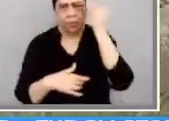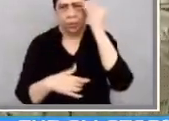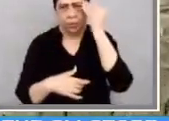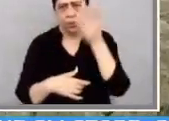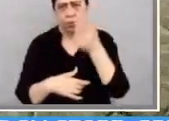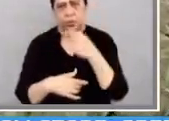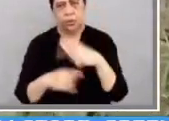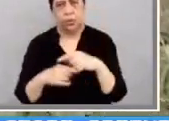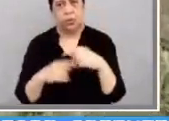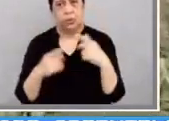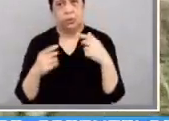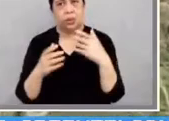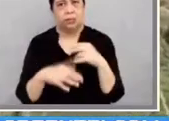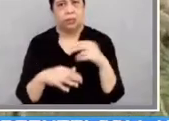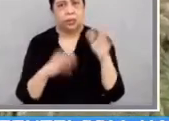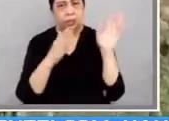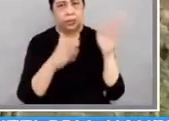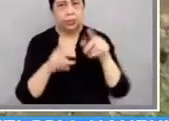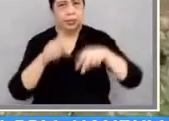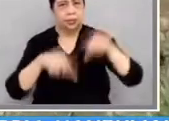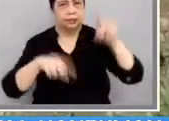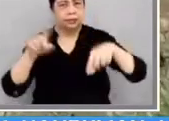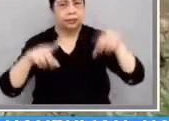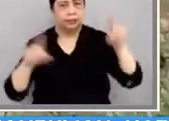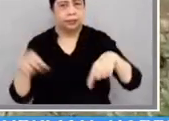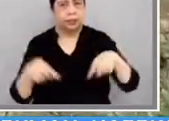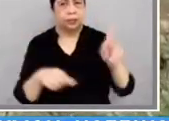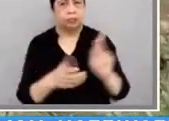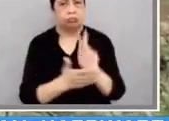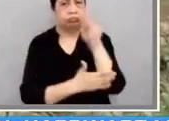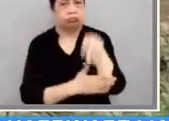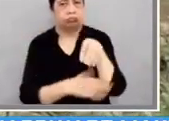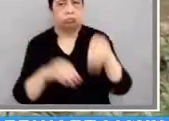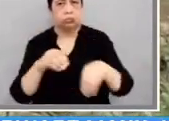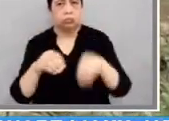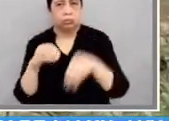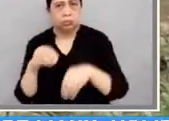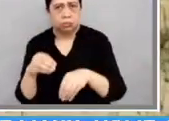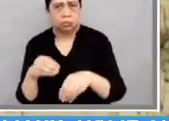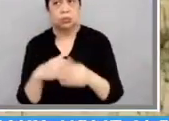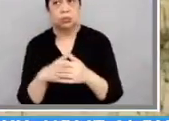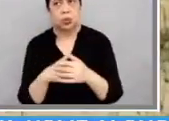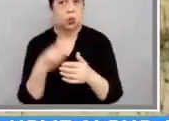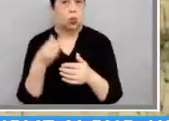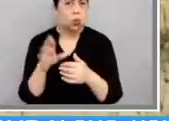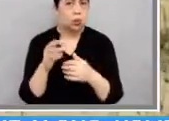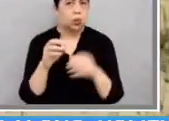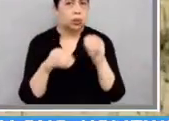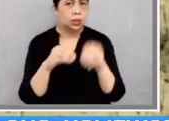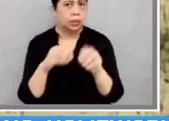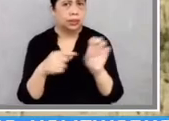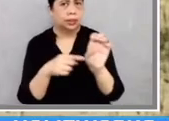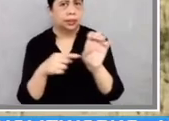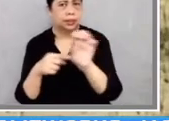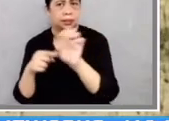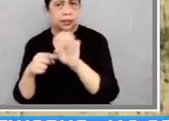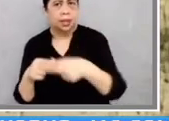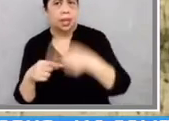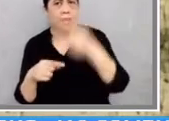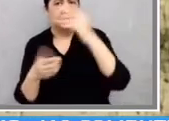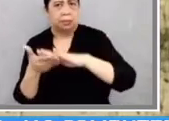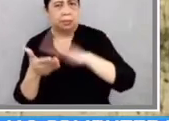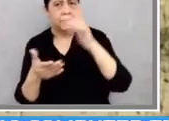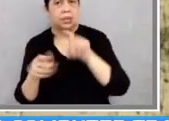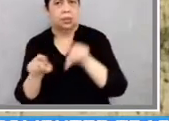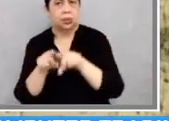pag na-diversify mo po yung kanilang tanim or nakapagtanim din sila ng high value crops, tataas po yung kanilang